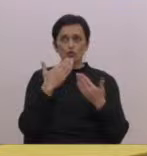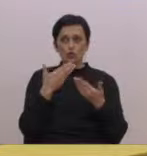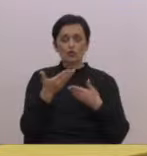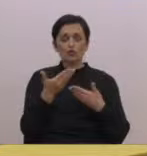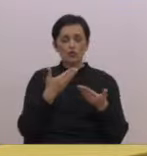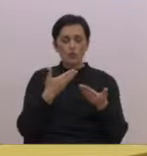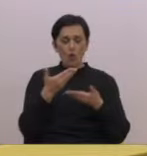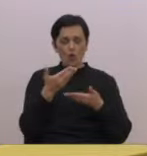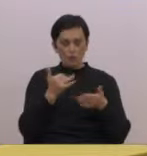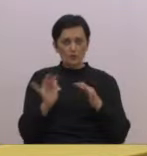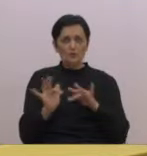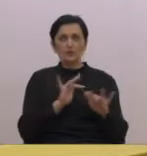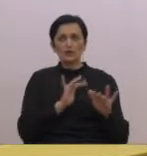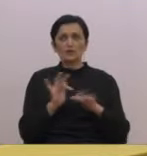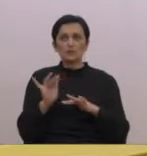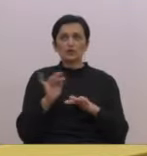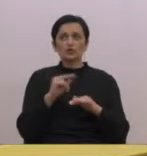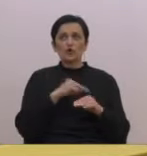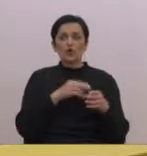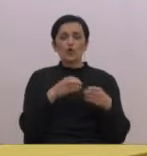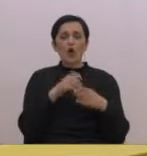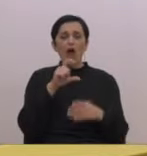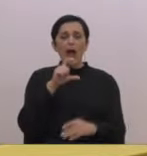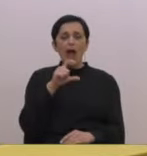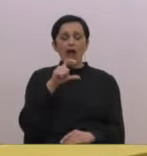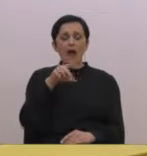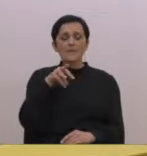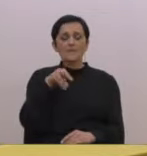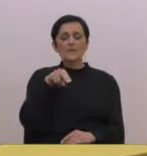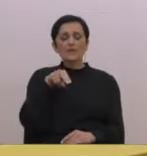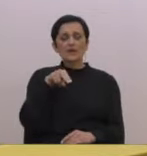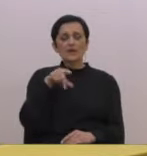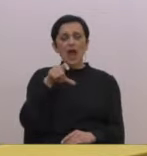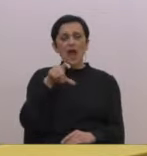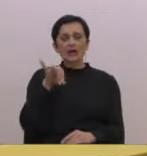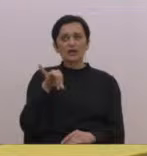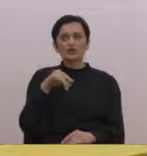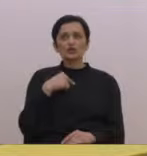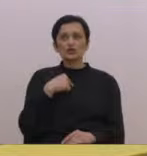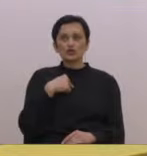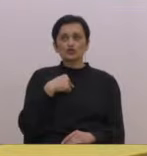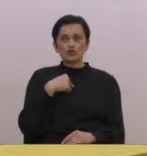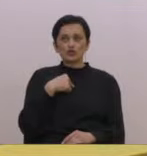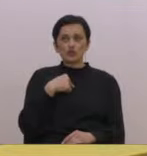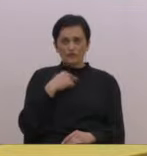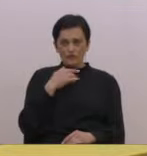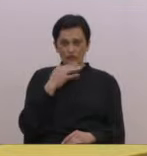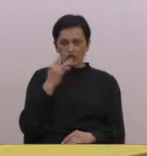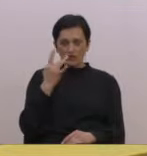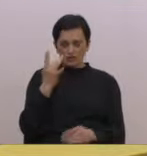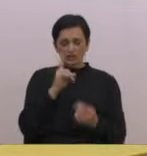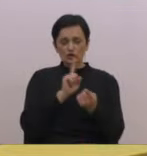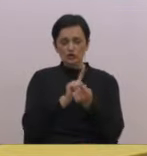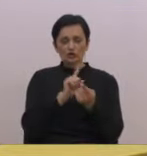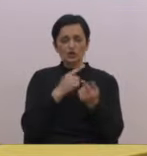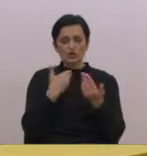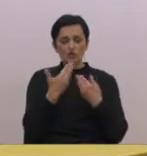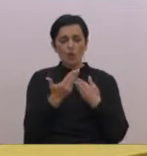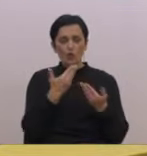ბატონო რომან, ფოთთან დაკავშირებით კომპანია APM-თან. ჩვენც არაერთი რაუნდი გვქონდა კომუნიკაციის